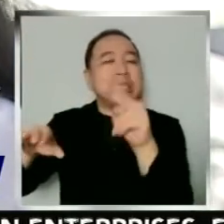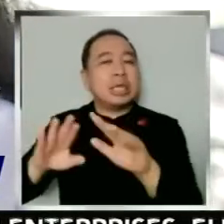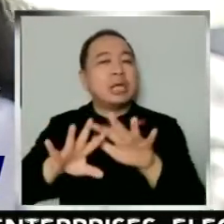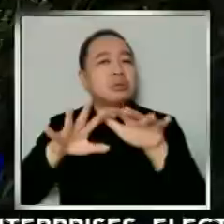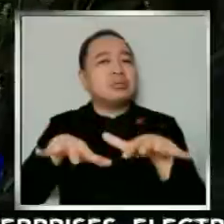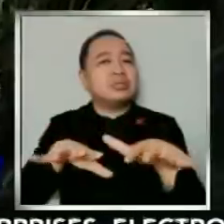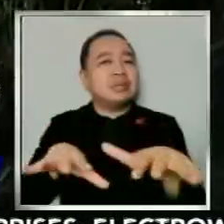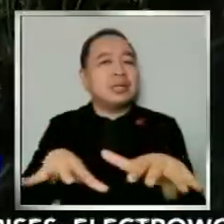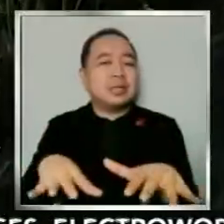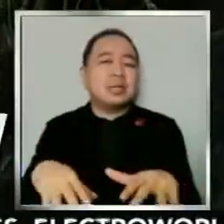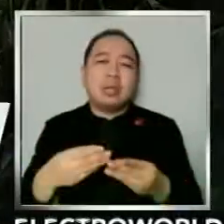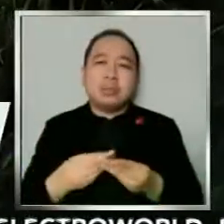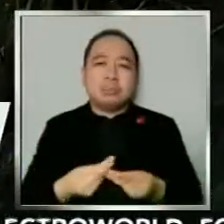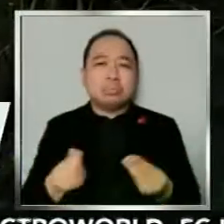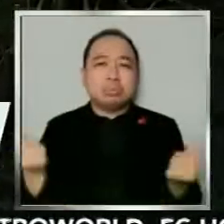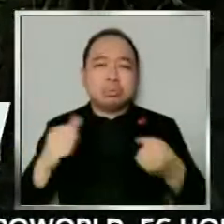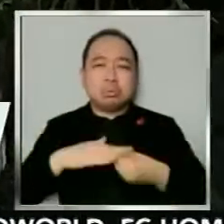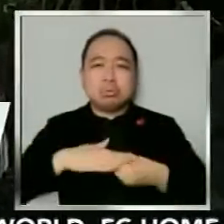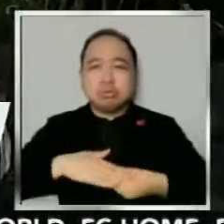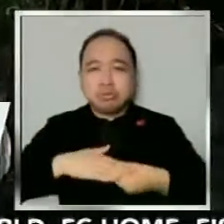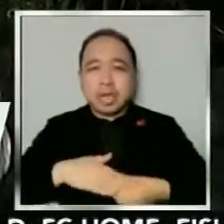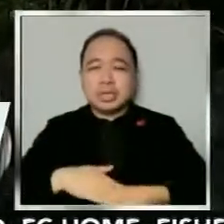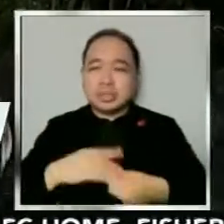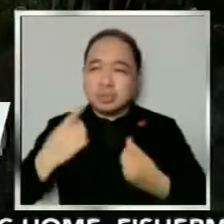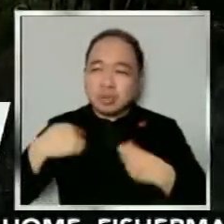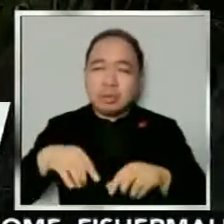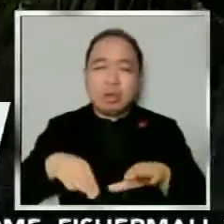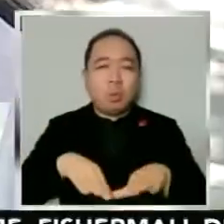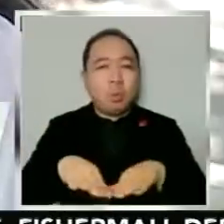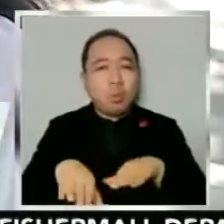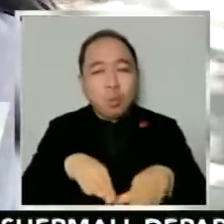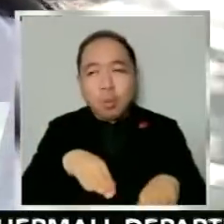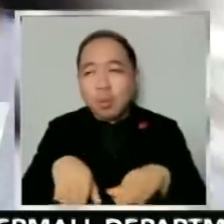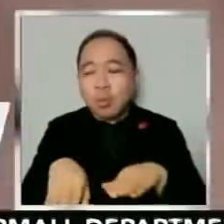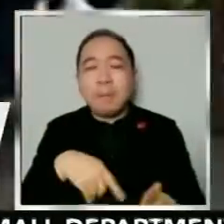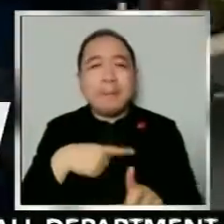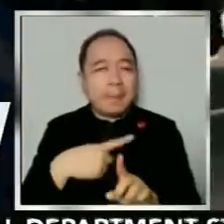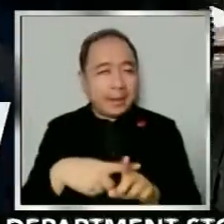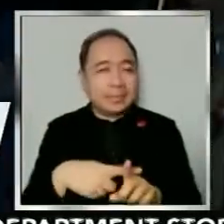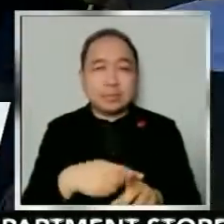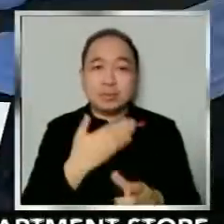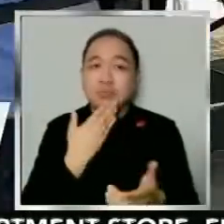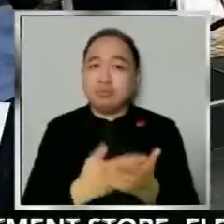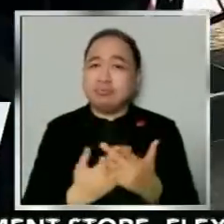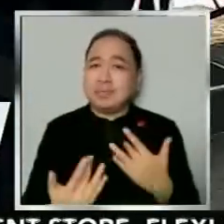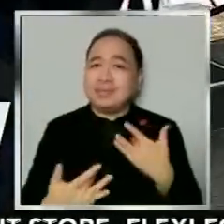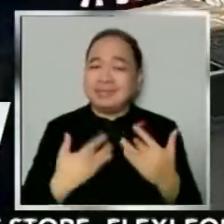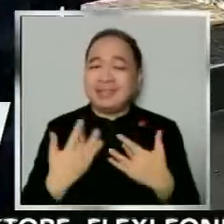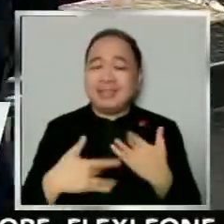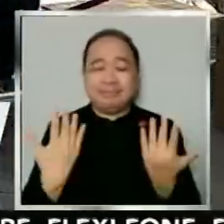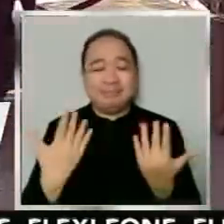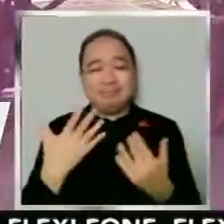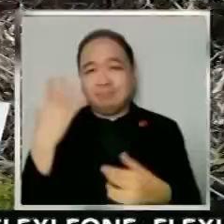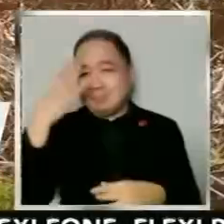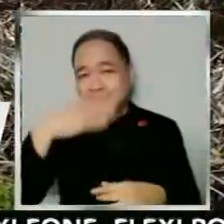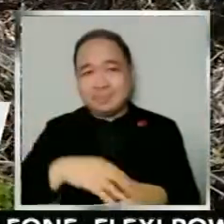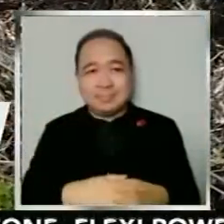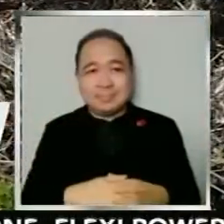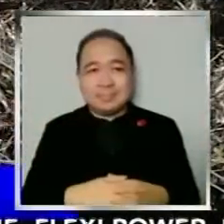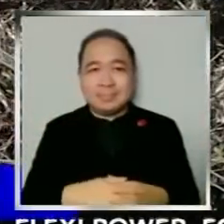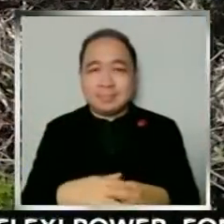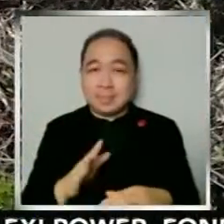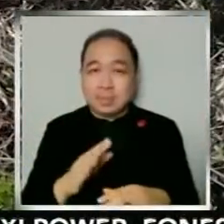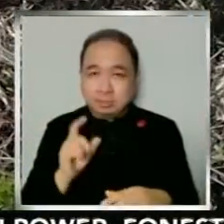mo habang nagte-trekking kayo and then adventure din talaga. Ang ganda. Not for the faint of heart, ika nga ang zipline